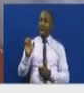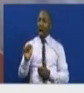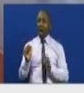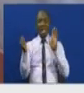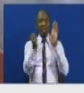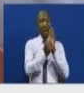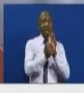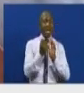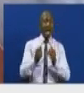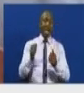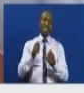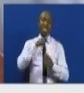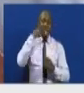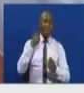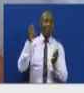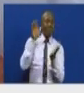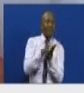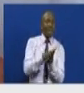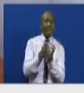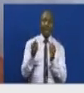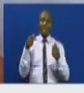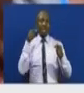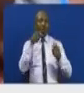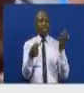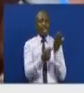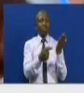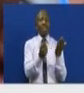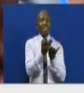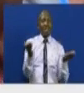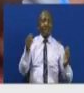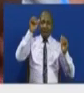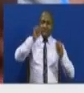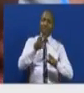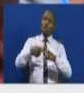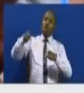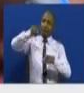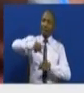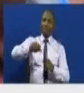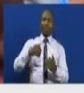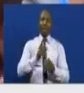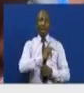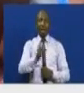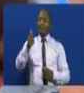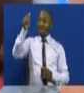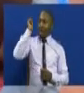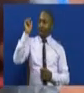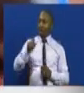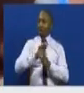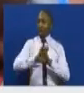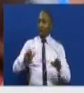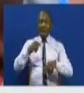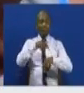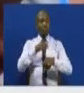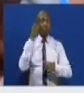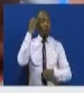mfupa unayoongezwa. Hiyo ni teknolojia nyingine, lazima jiongeze. Kwa sababu kama jana alikuwa tayari miguu inauma, akaenda